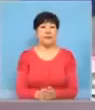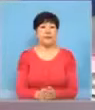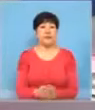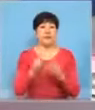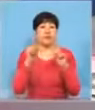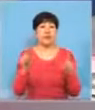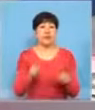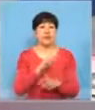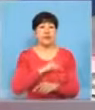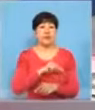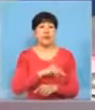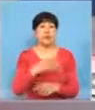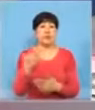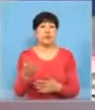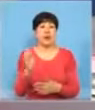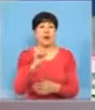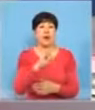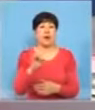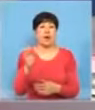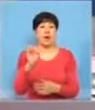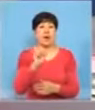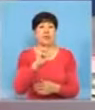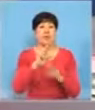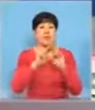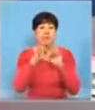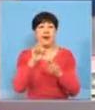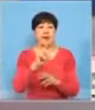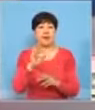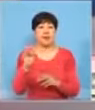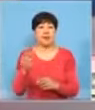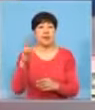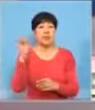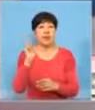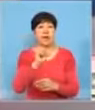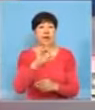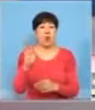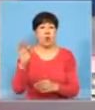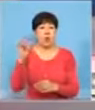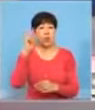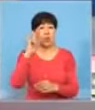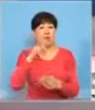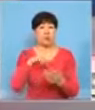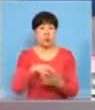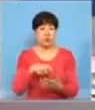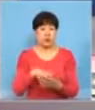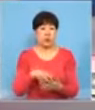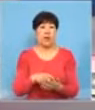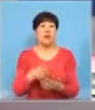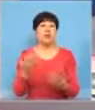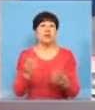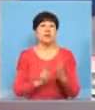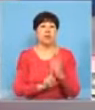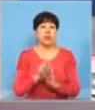В рамках сотрудничества между ООН, нацкомпанией «Астана-Экспо-2017» и АО «Казпочта» со 2 ноября в отделениях национального почтового оператора